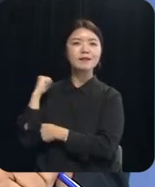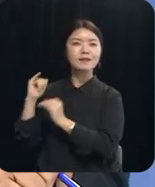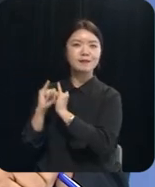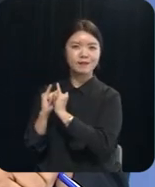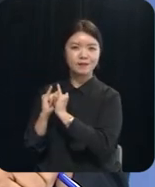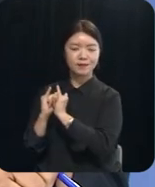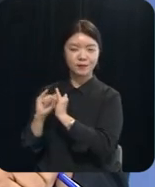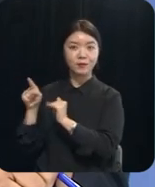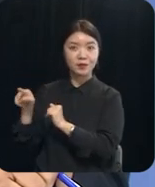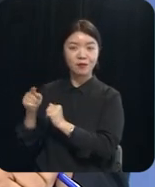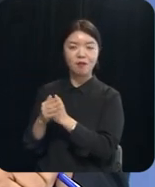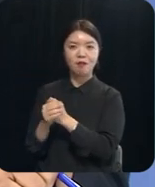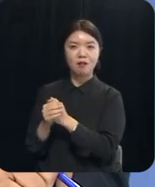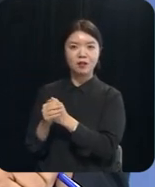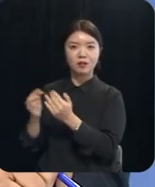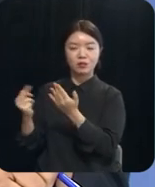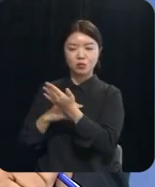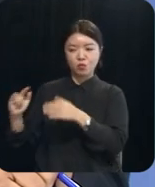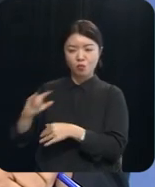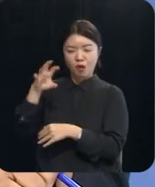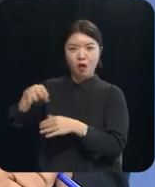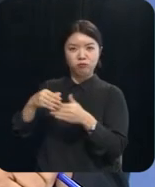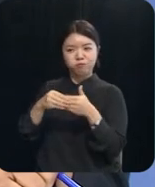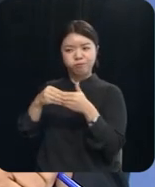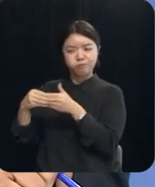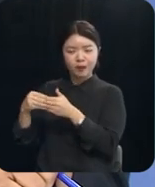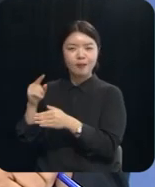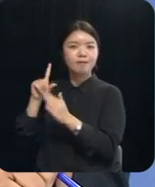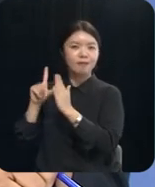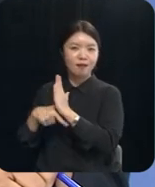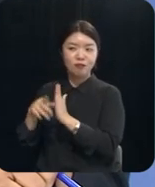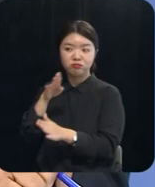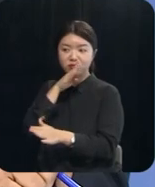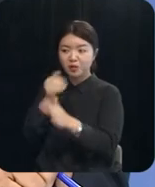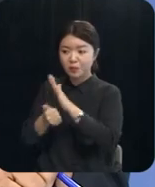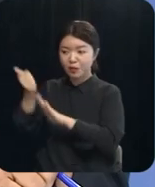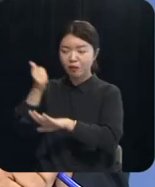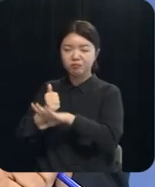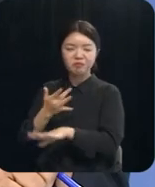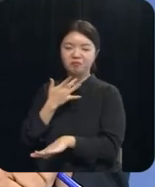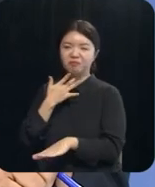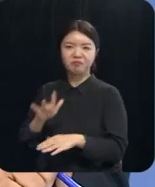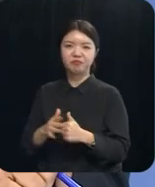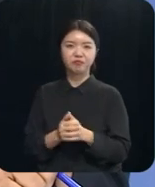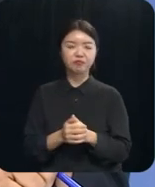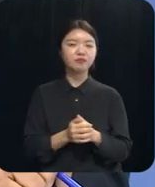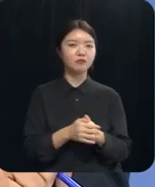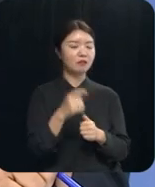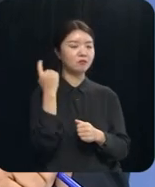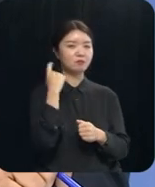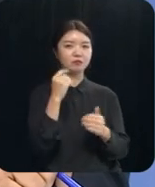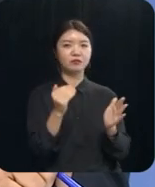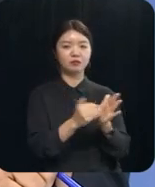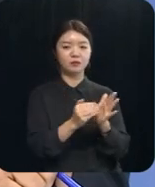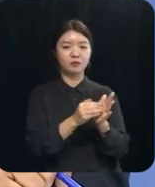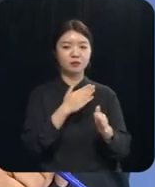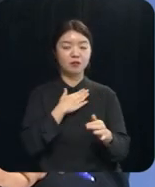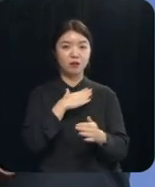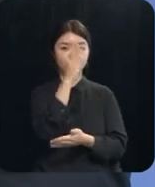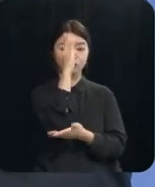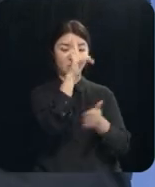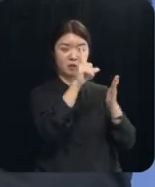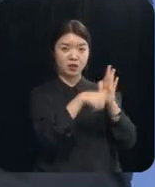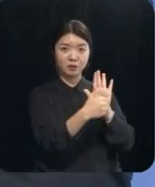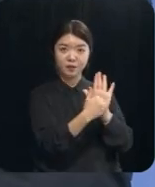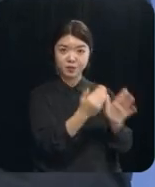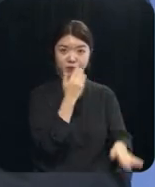공항 문제를 주도하던 시절입니다. 실제 아무것도 해내지 못했습니다. 네, 답변 그 드리겠습니다. 저에게만 여기서 제가 주도권이기 때문에 막을